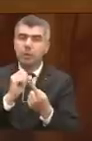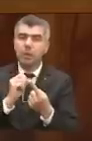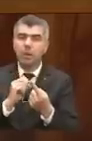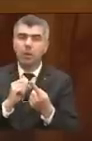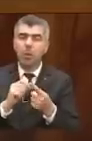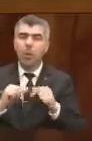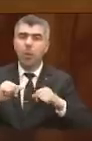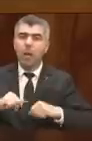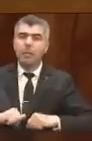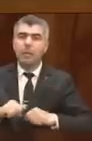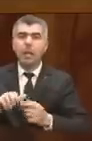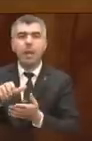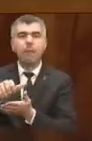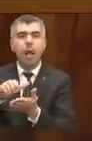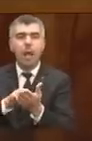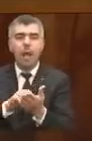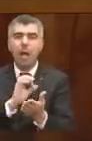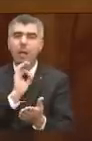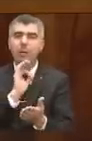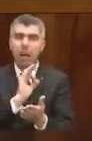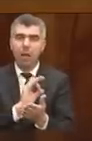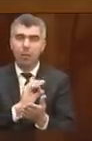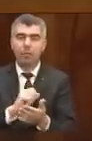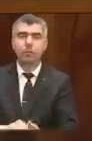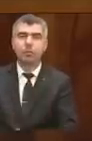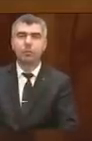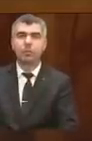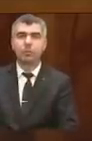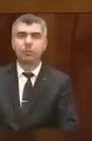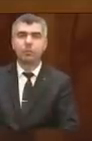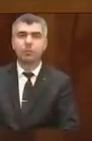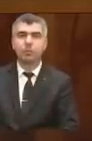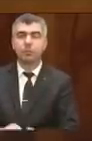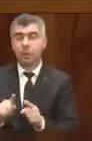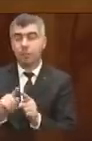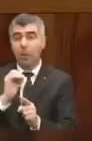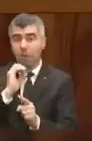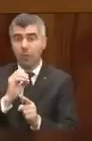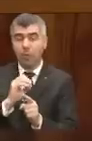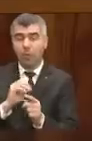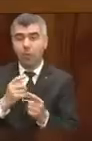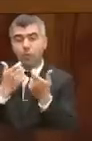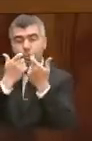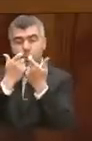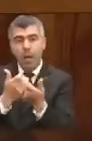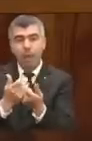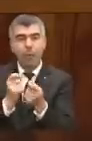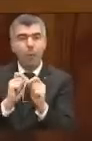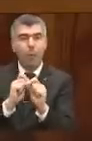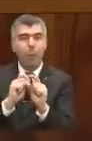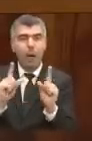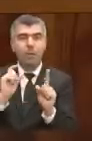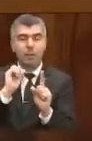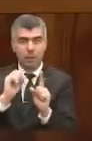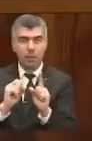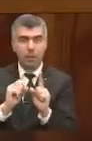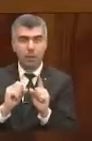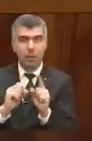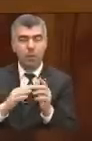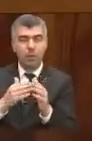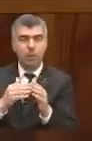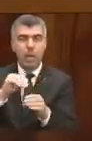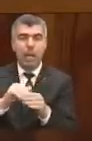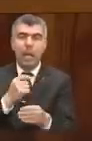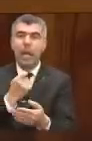السيد وزير الفلاحه الحالي لا بالمناسبه هو خير المطلعين لانه كانت الدراع ديالك